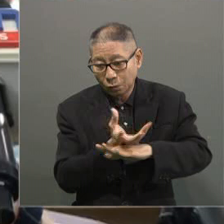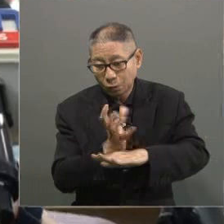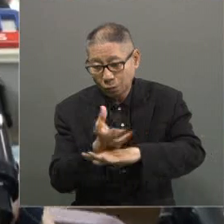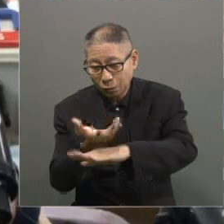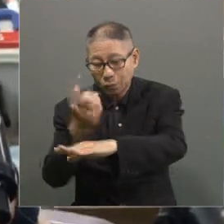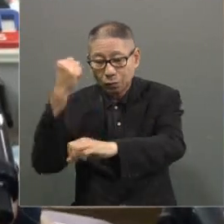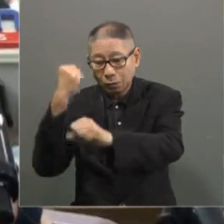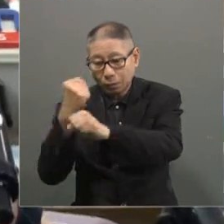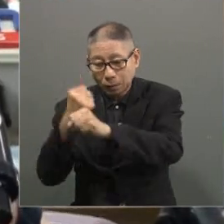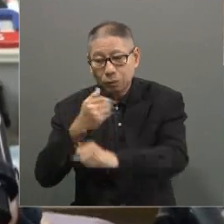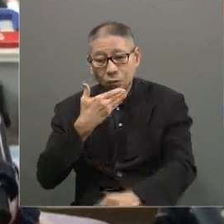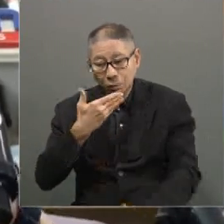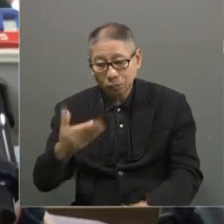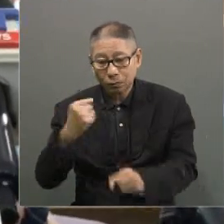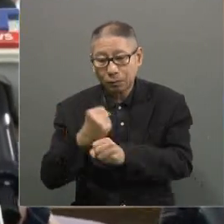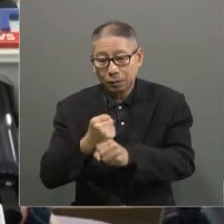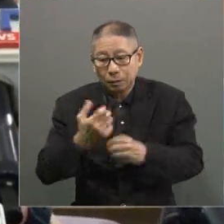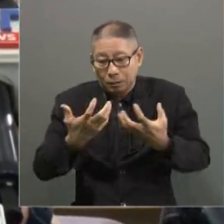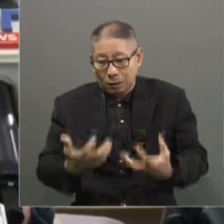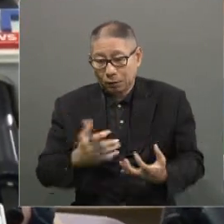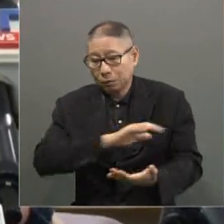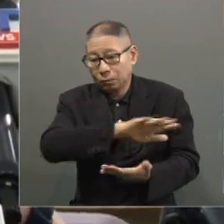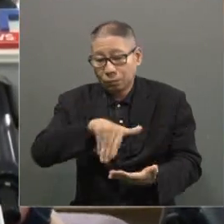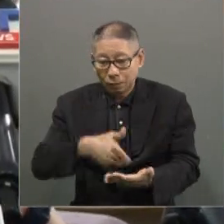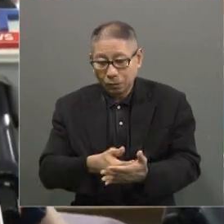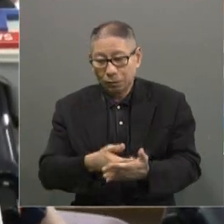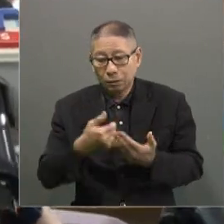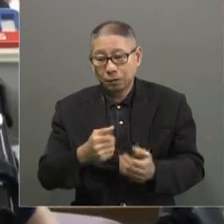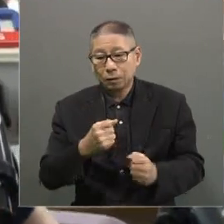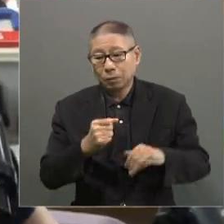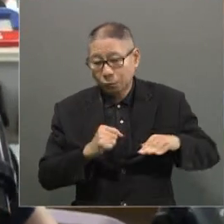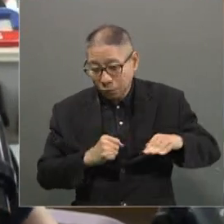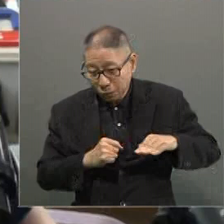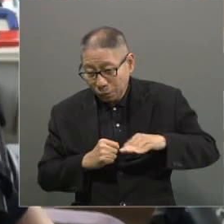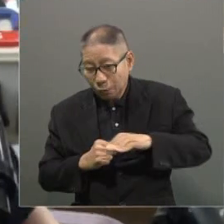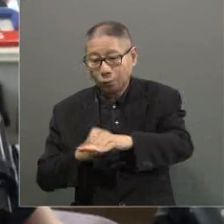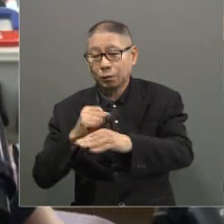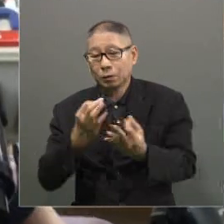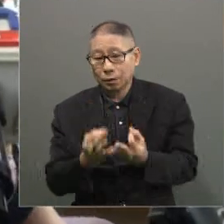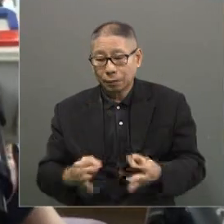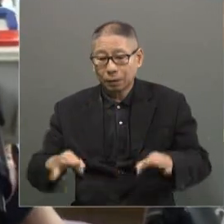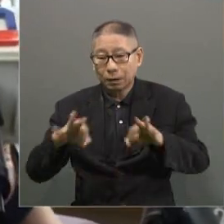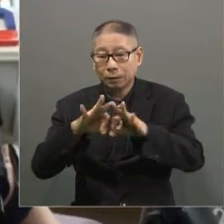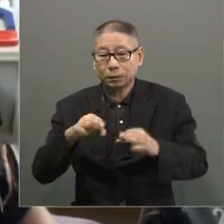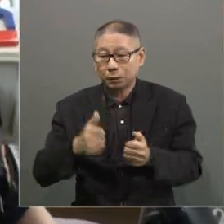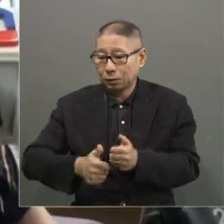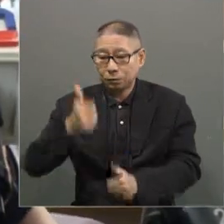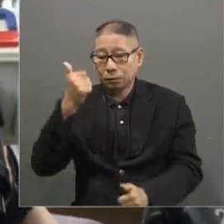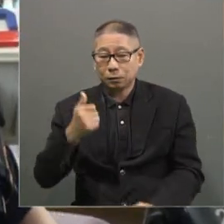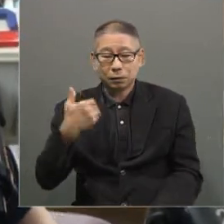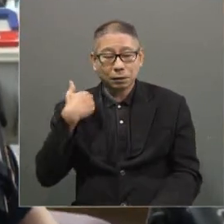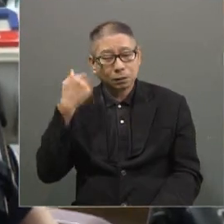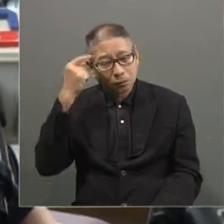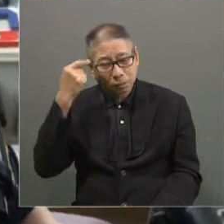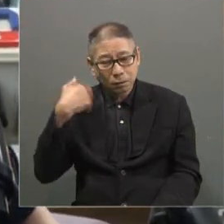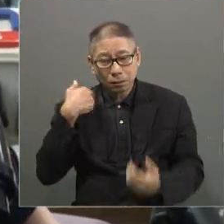เวลาพระองค์ท่านก็ทรงงานหนักทุกพระองค์เพราะฉะนั้นในการเดินทางเรื่องความสำคัญของพระองค์ท่านเนี่ยเป็นเรื่องที่รัฐบาลต้องให้ความสำคัญสูงสุดนะครับ